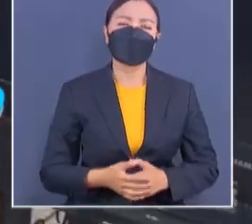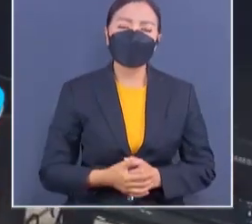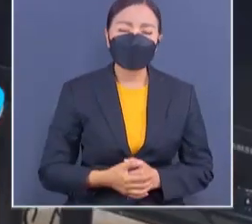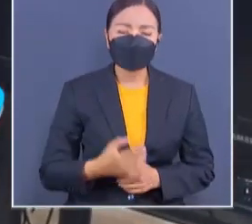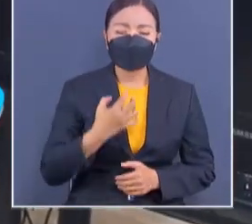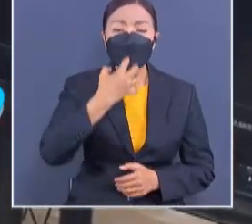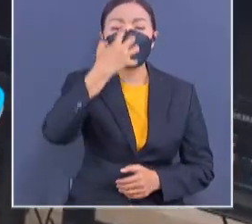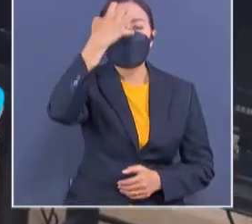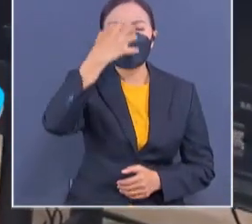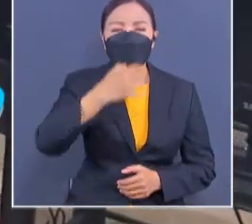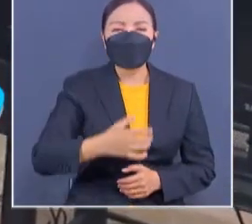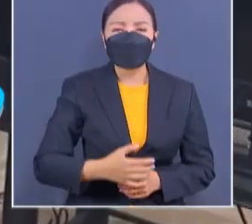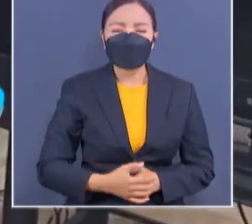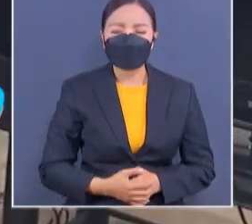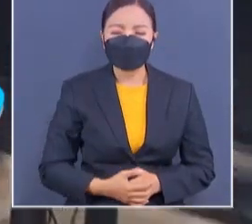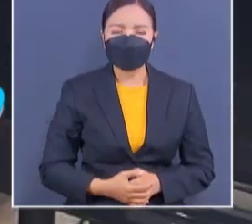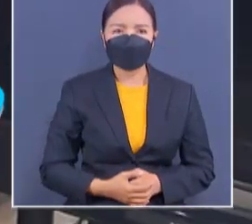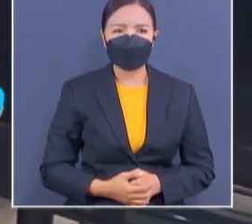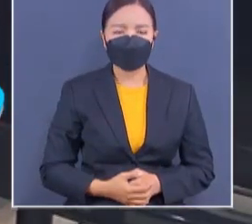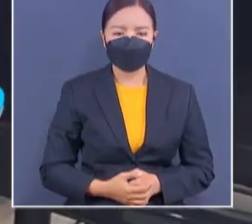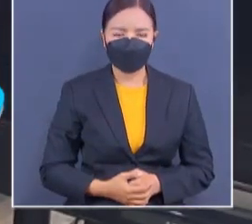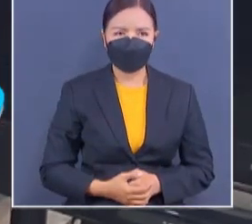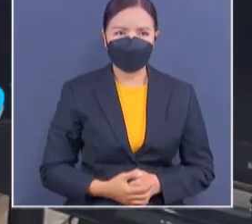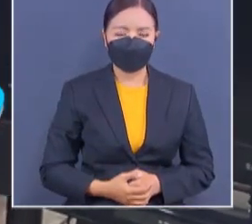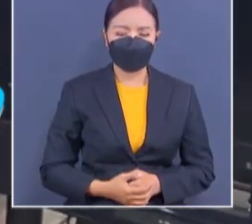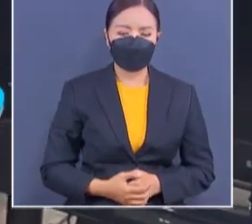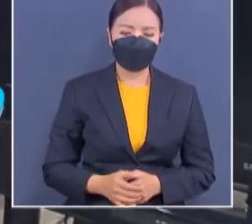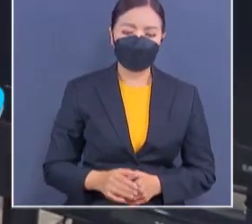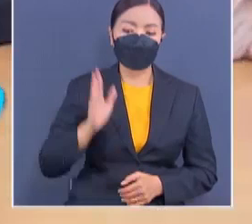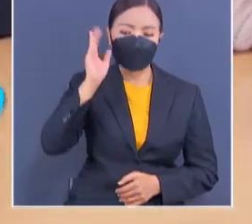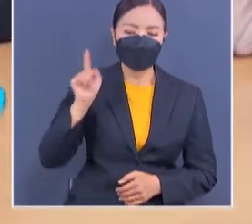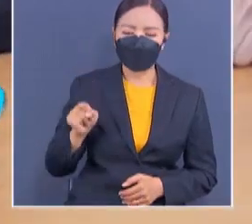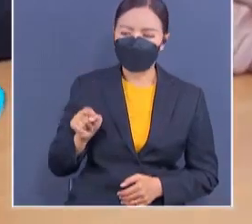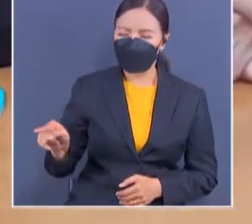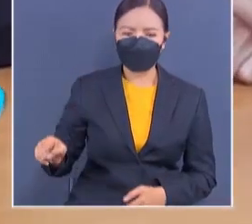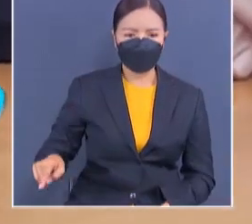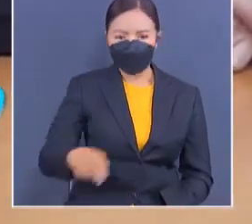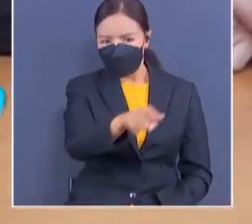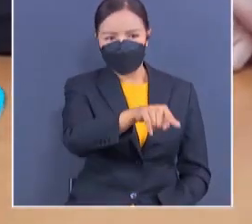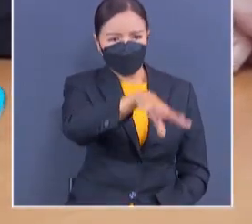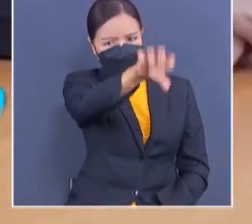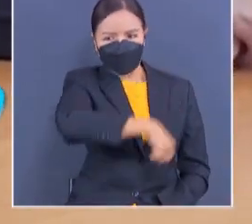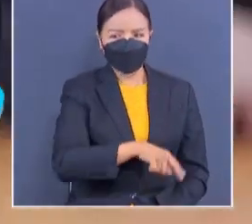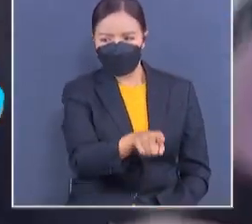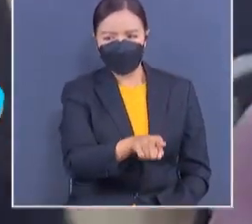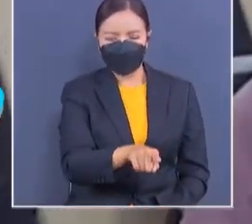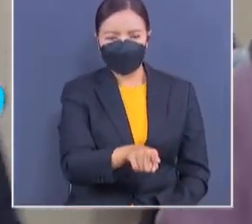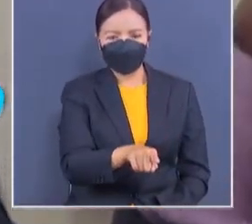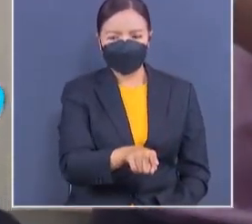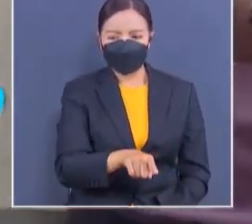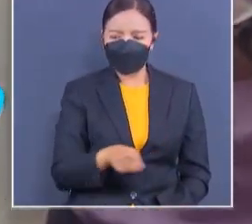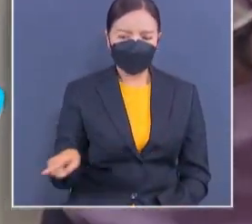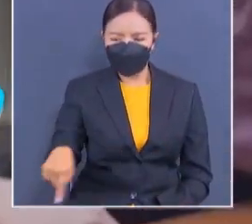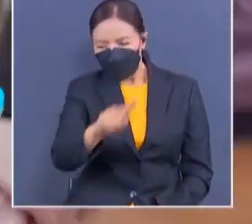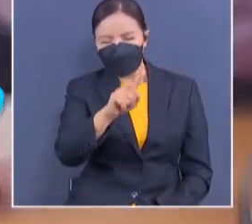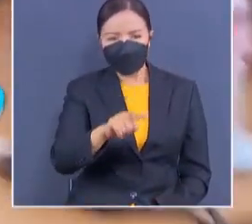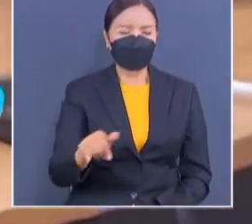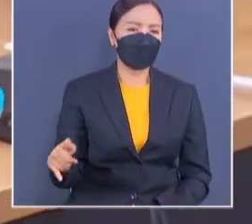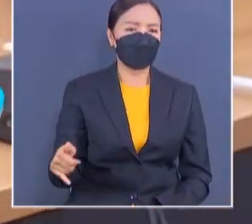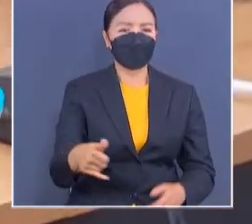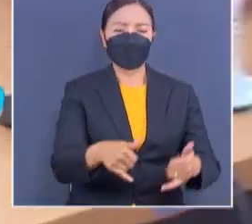าวบอกโอ้ไม่เอาหรอก มีแล้วค่ะ 3รุ่นเนี้ยมีแล้วแล้วก็ขายไปแล้วตอนขายก็ขายไม่ถึง 80,000 นะพูดประมาณอย่างนี้ สภาพดีกว่